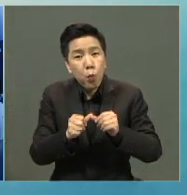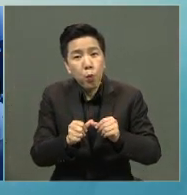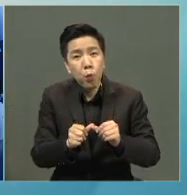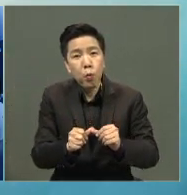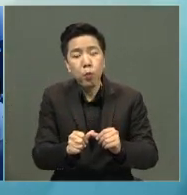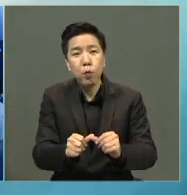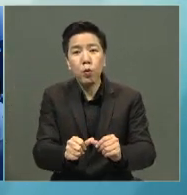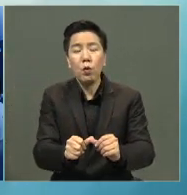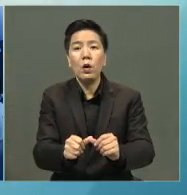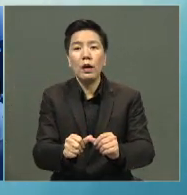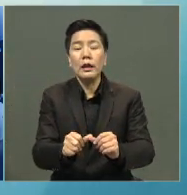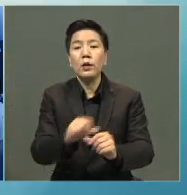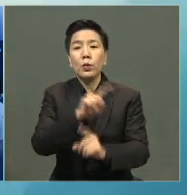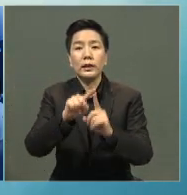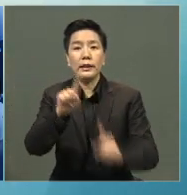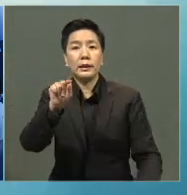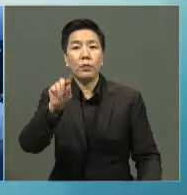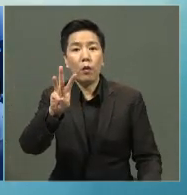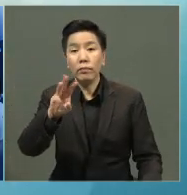แม้กระทั่งถึงวันที่ 26